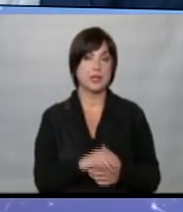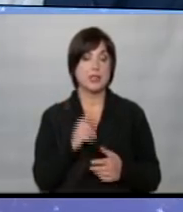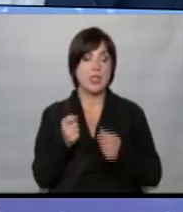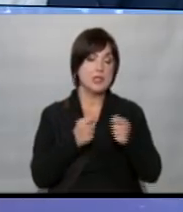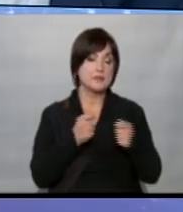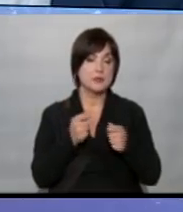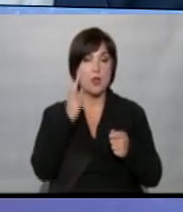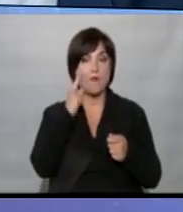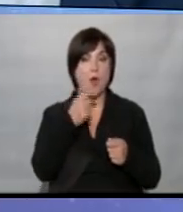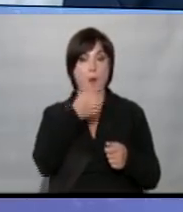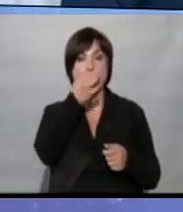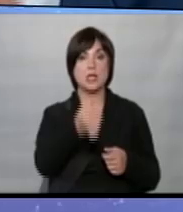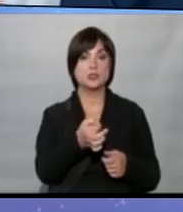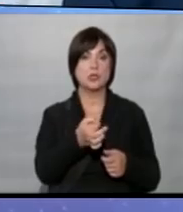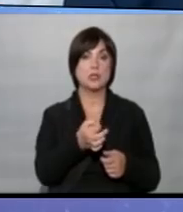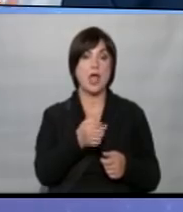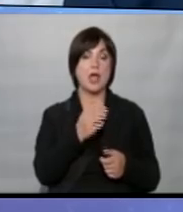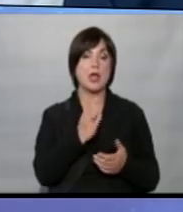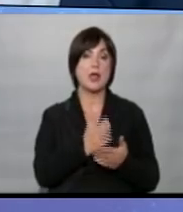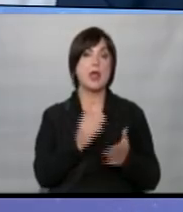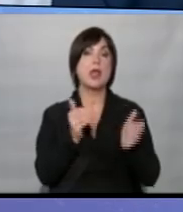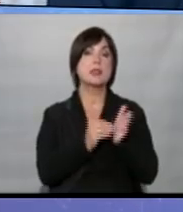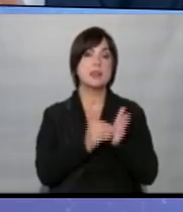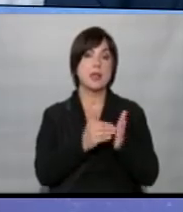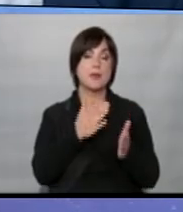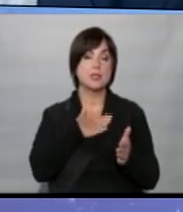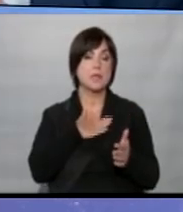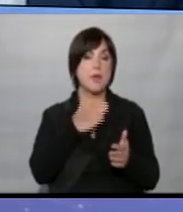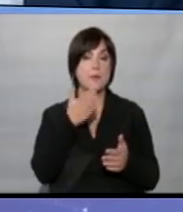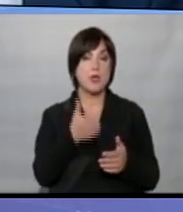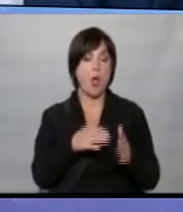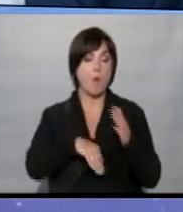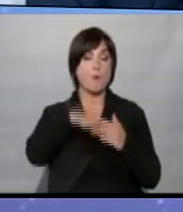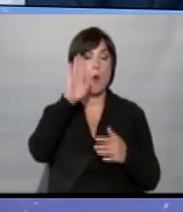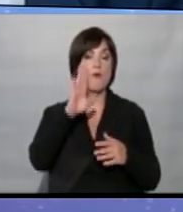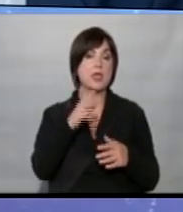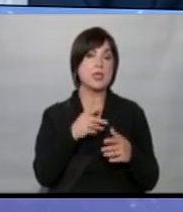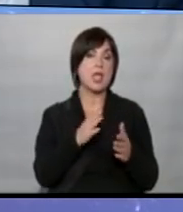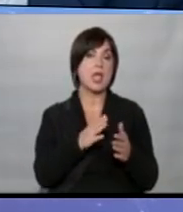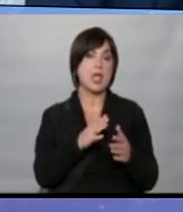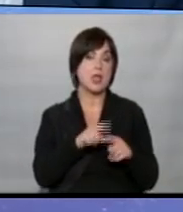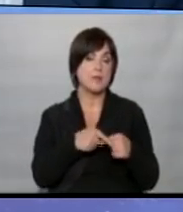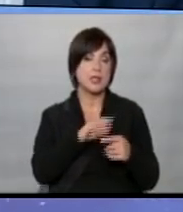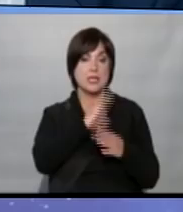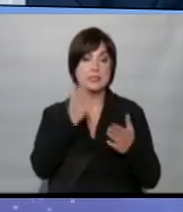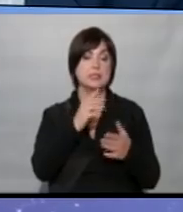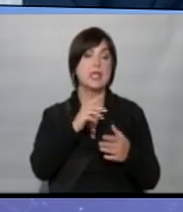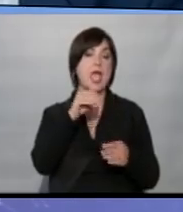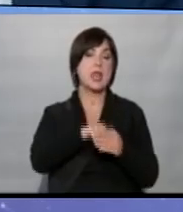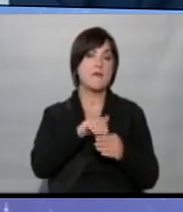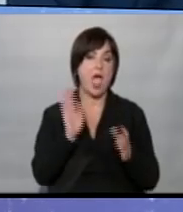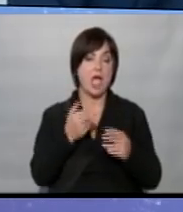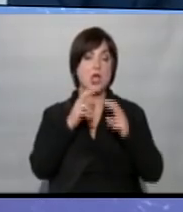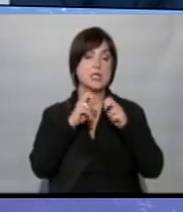неизвестност во поставеното прашање, а дека треба да имаме во контекст повеќе елементи, тоа по сите референдуми, ако